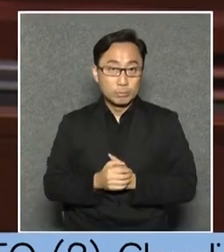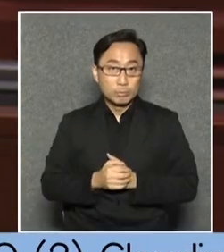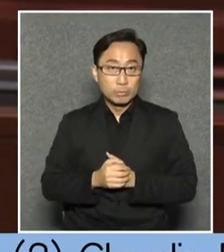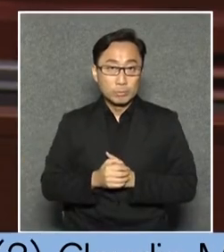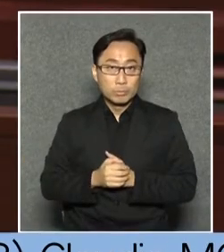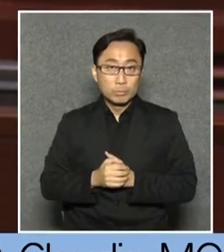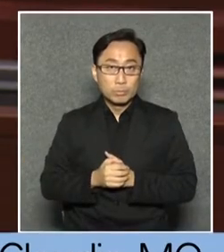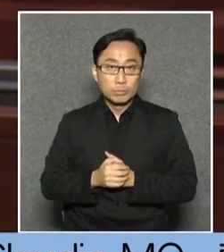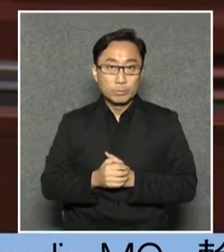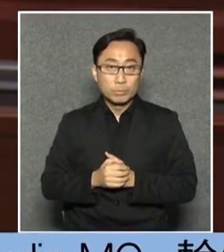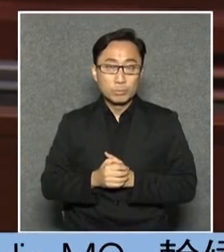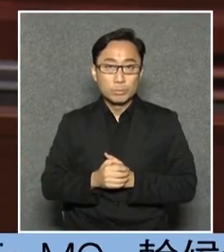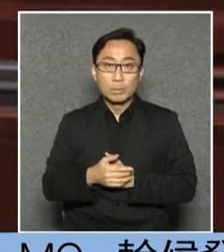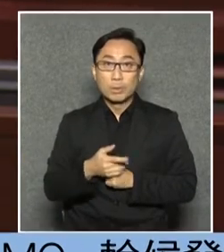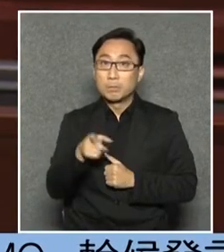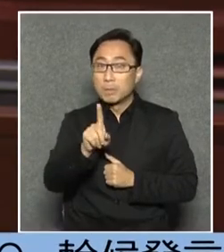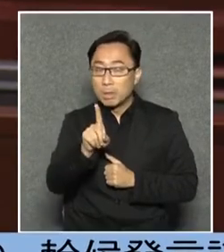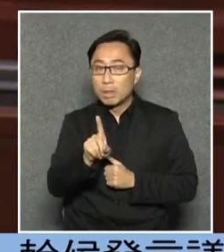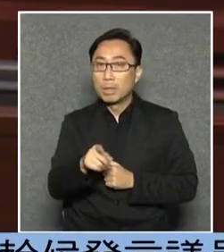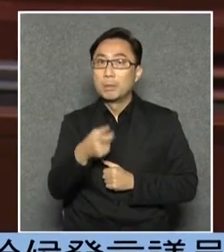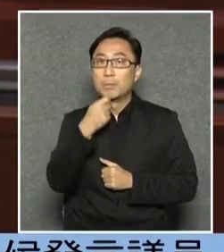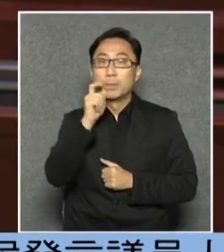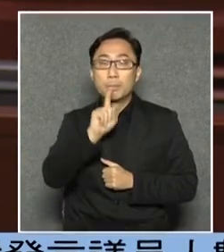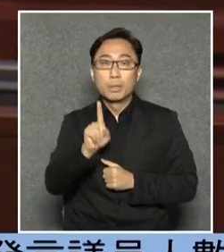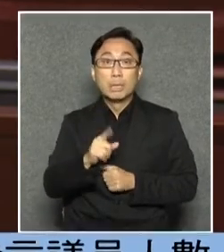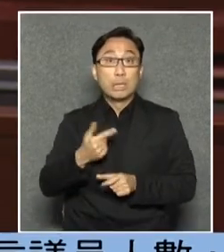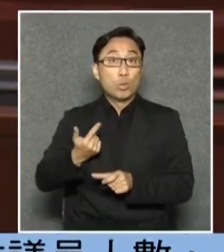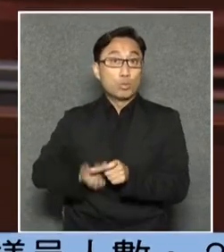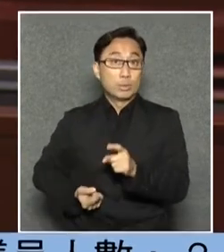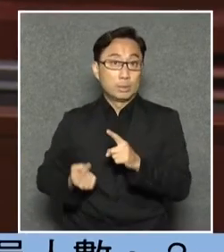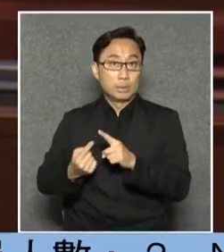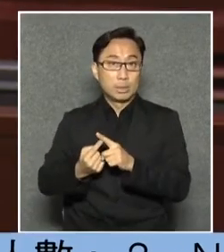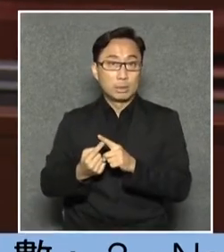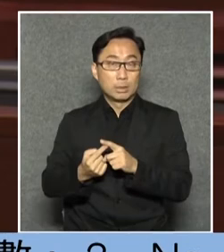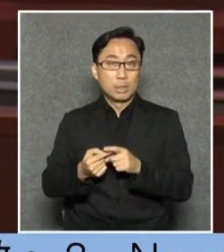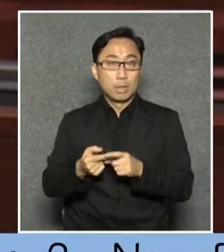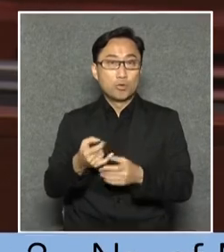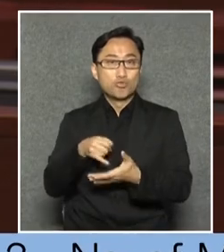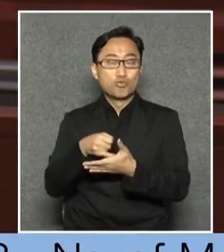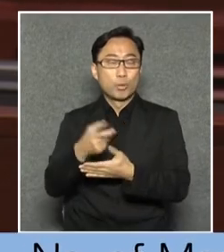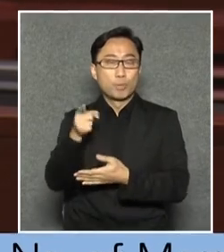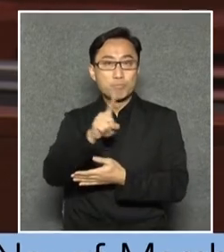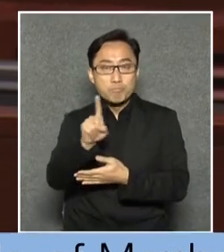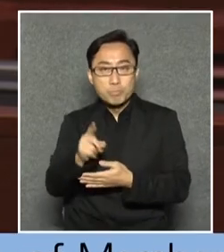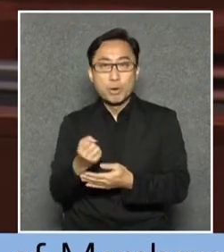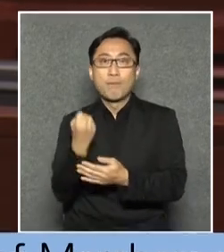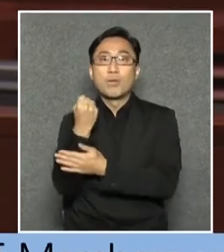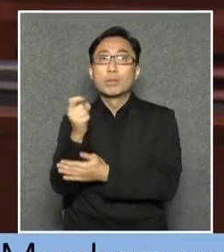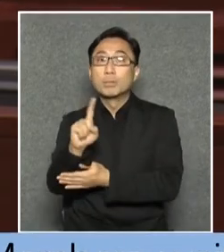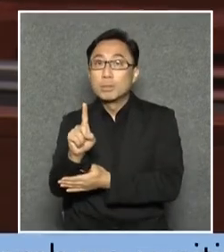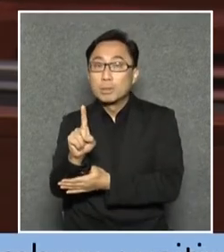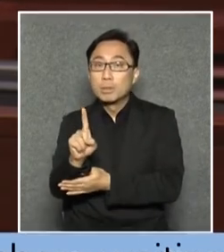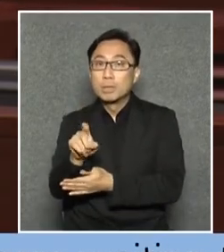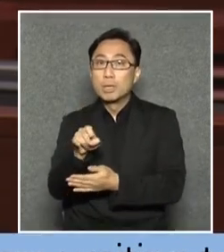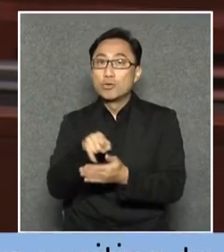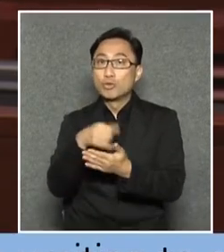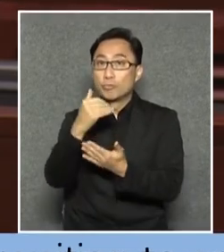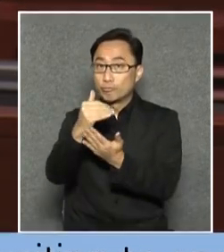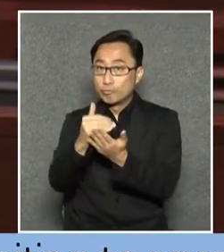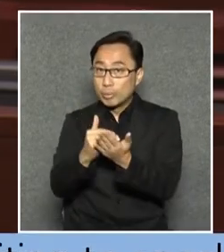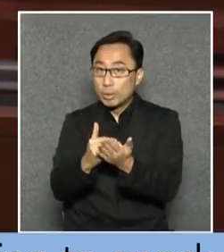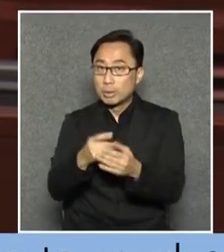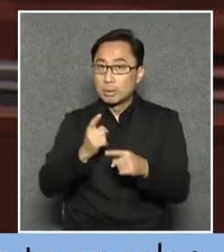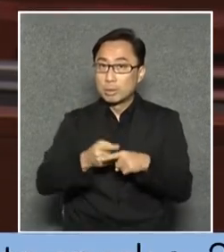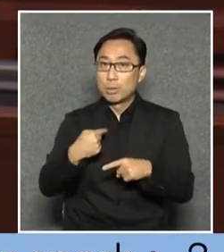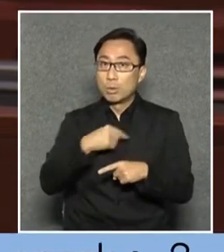嗱，好簡單，有錢佬、有錢人，即係我講呢個税，我點解反對啊？呢個税制係明明我哋已經